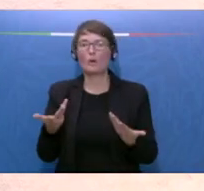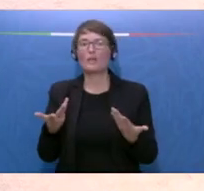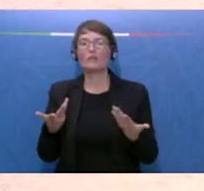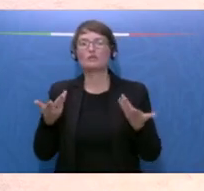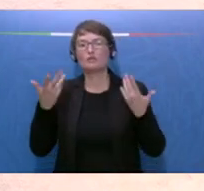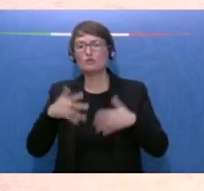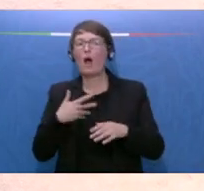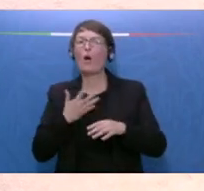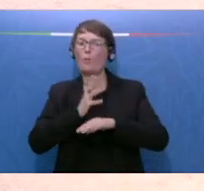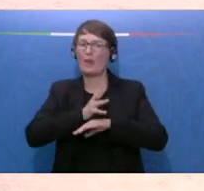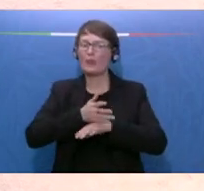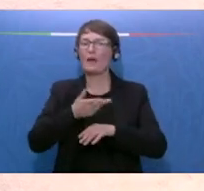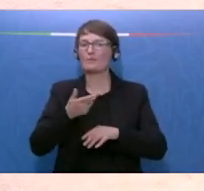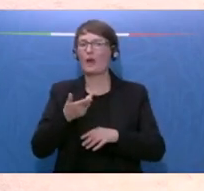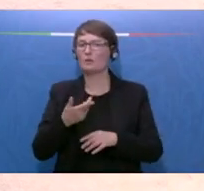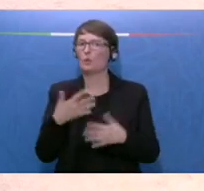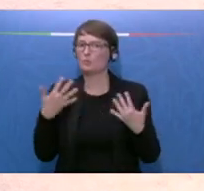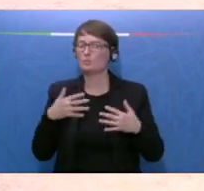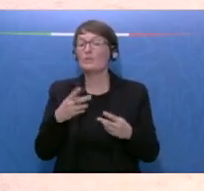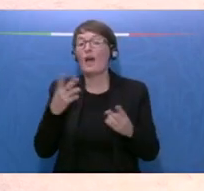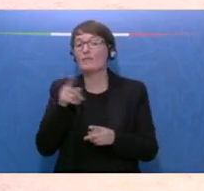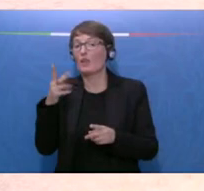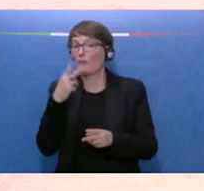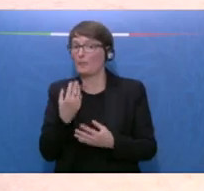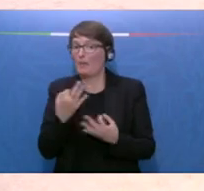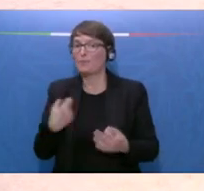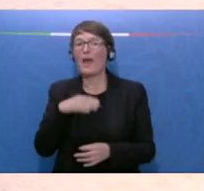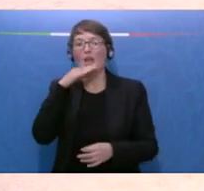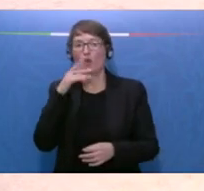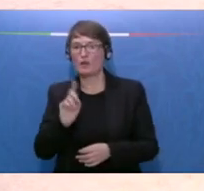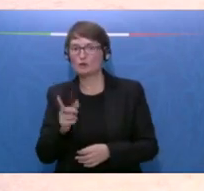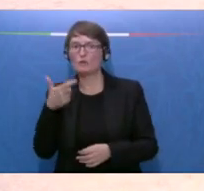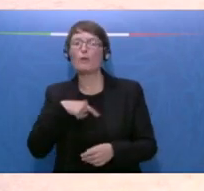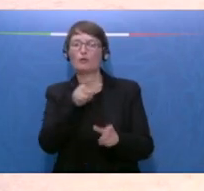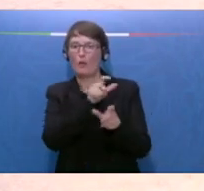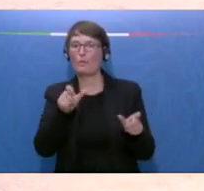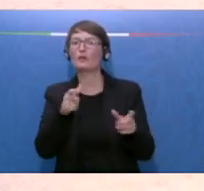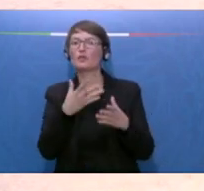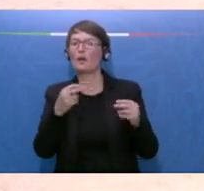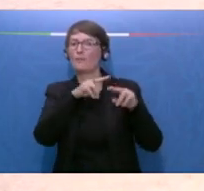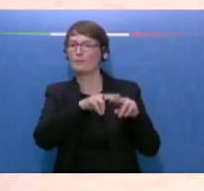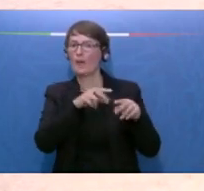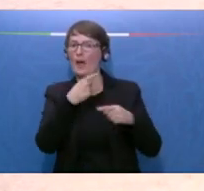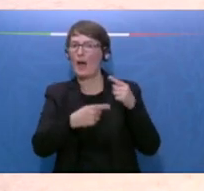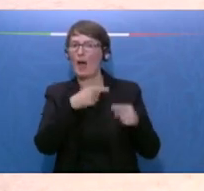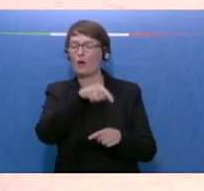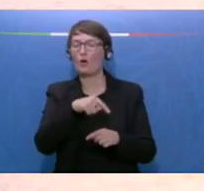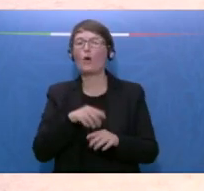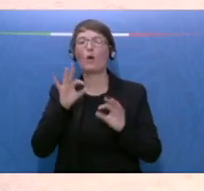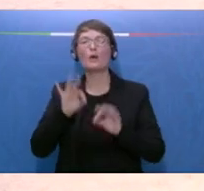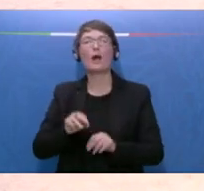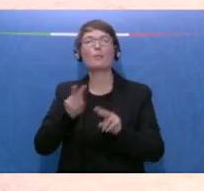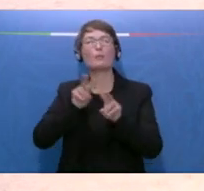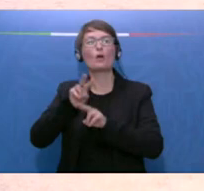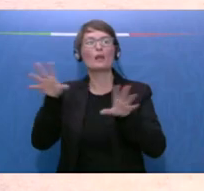significativa ma come lei dice non è sufficiente ci sono molti collaboratori e un po soprattutto di nuovo le nazioni unite stanno